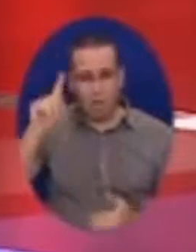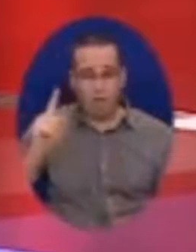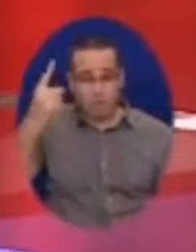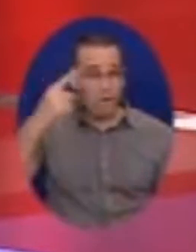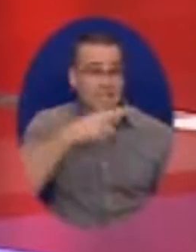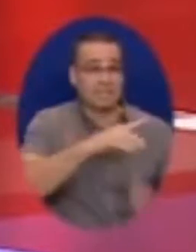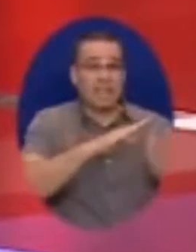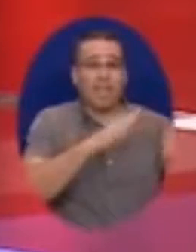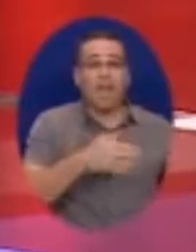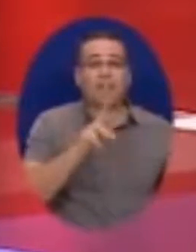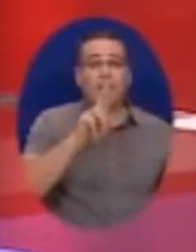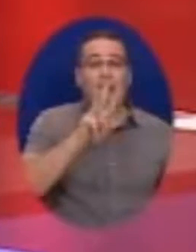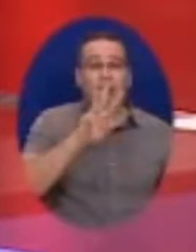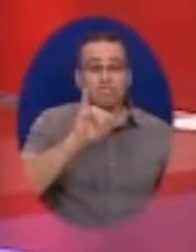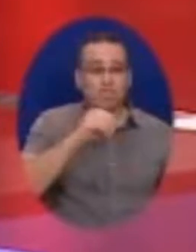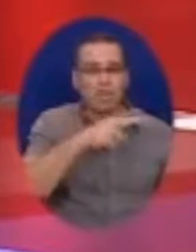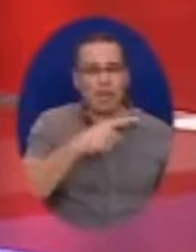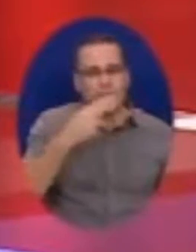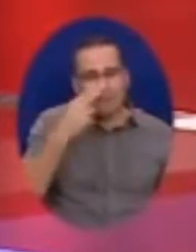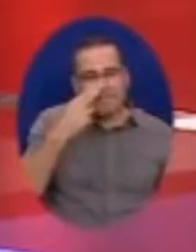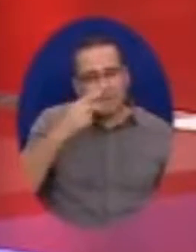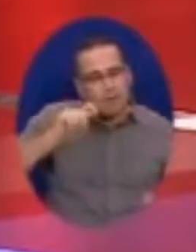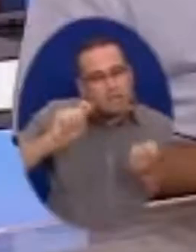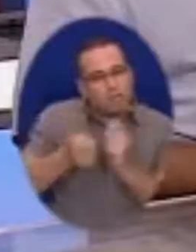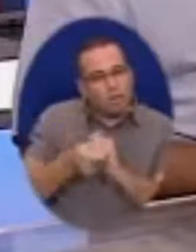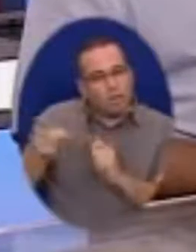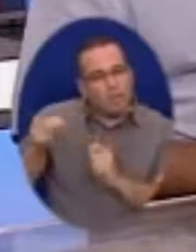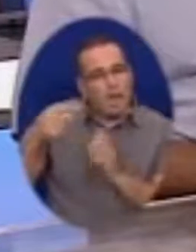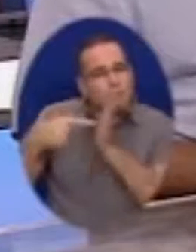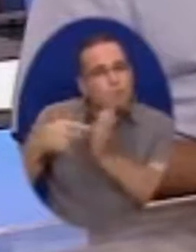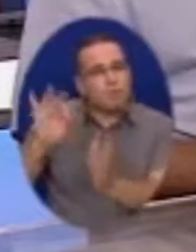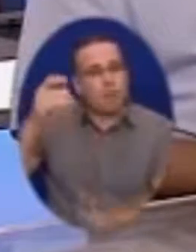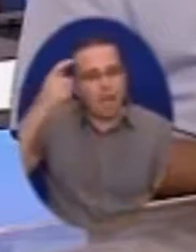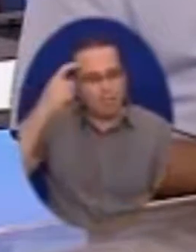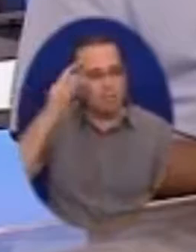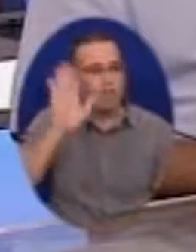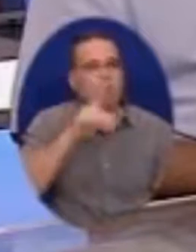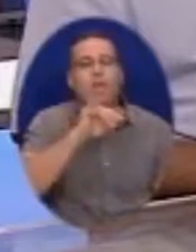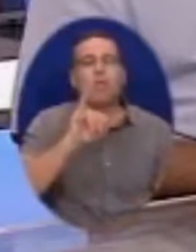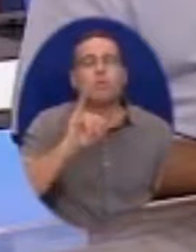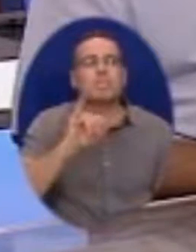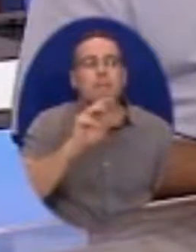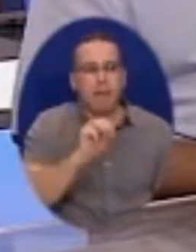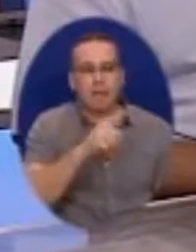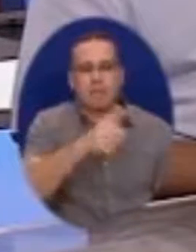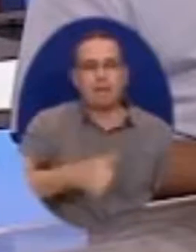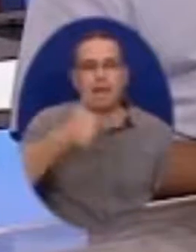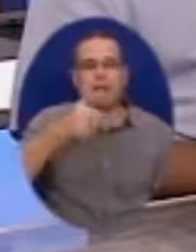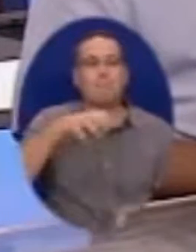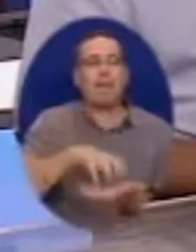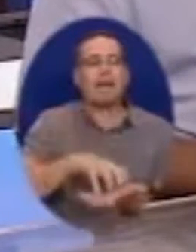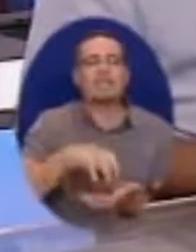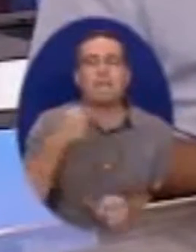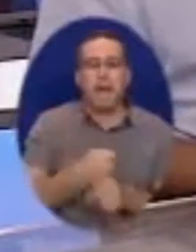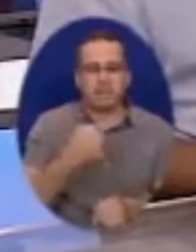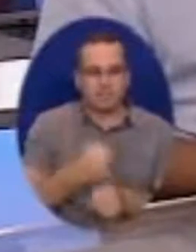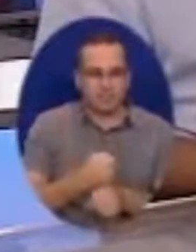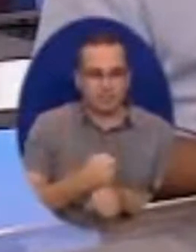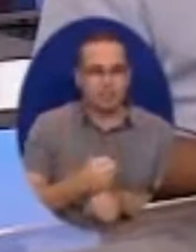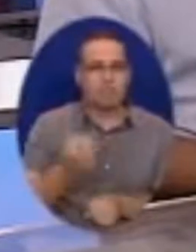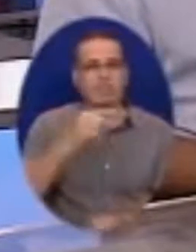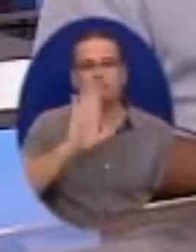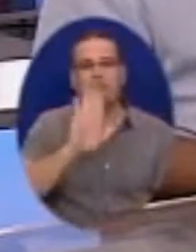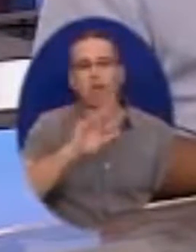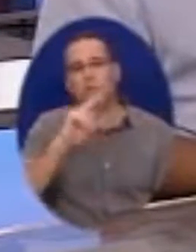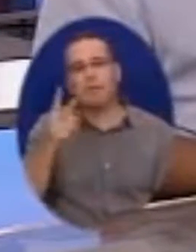מנסה לשנות בדיוק את המודל הזה, את מודל החשיבה הזה. שלום יוסי מלכה, מנכ"ל מרכז מעשה. שלום וברכה.